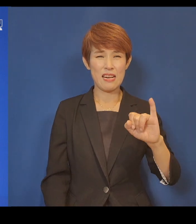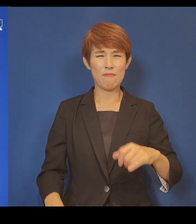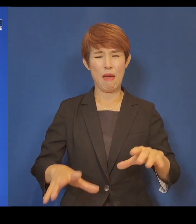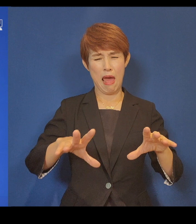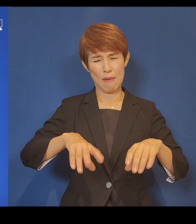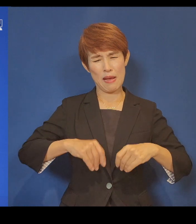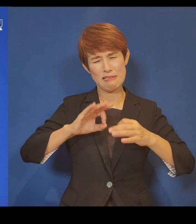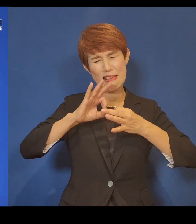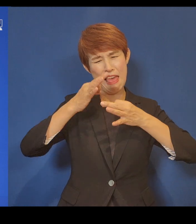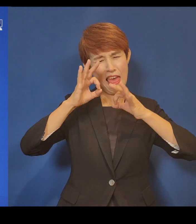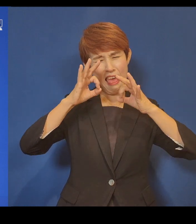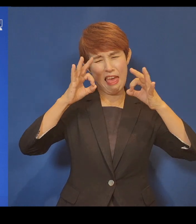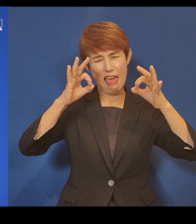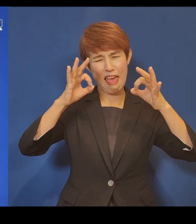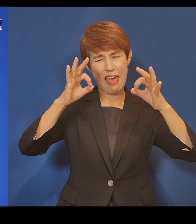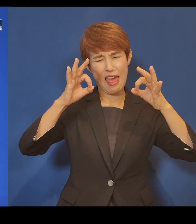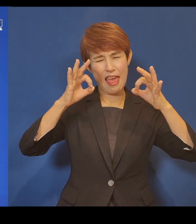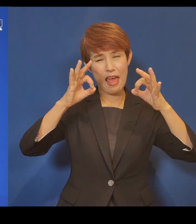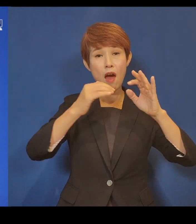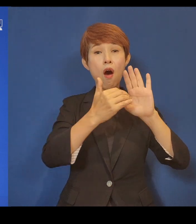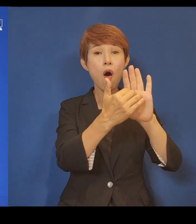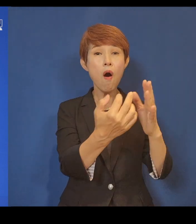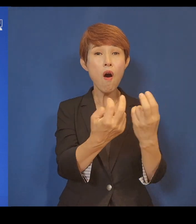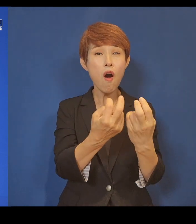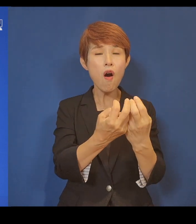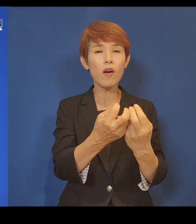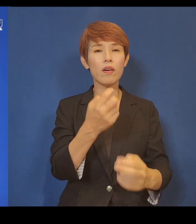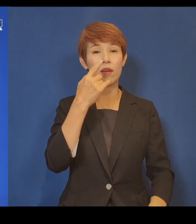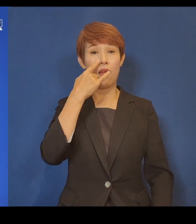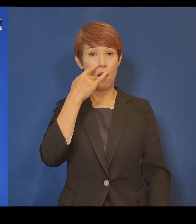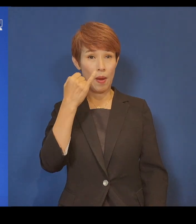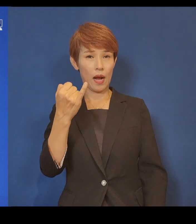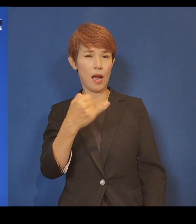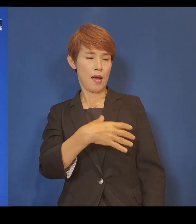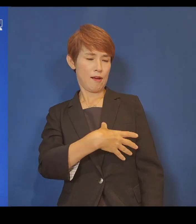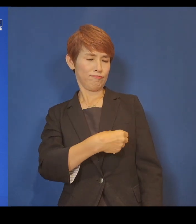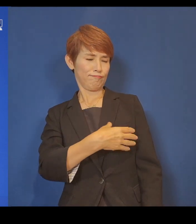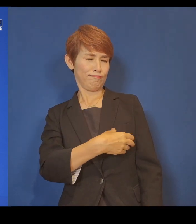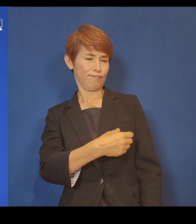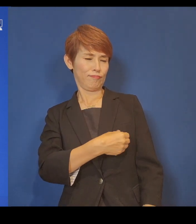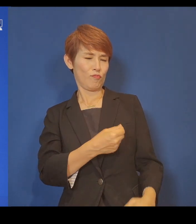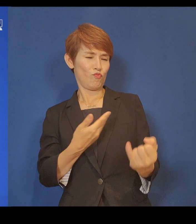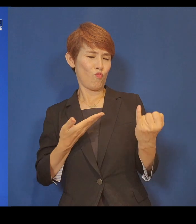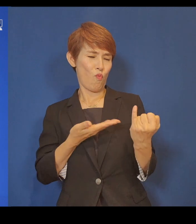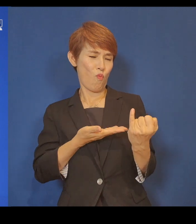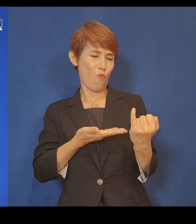변화는 엄마가 젖을 물려서 얘에게 다 채워준 거예요.